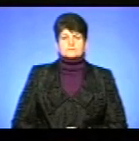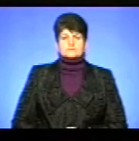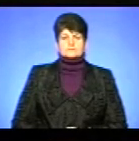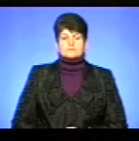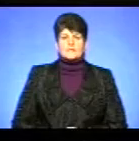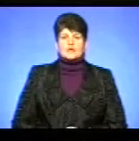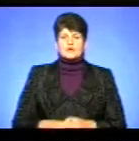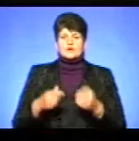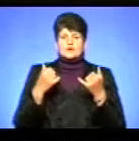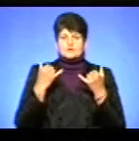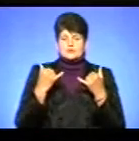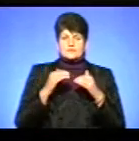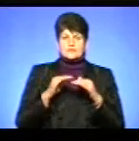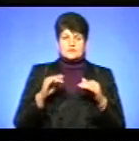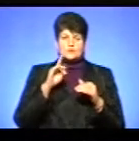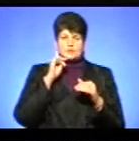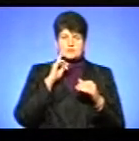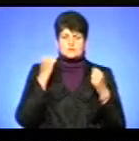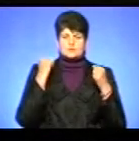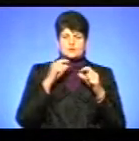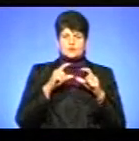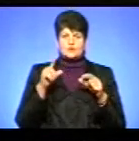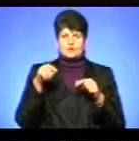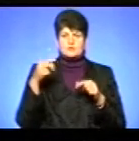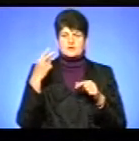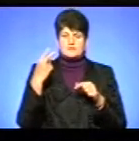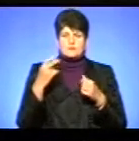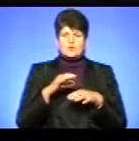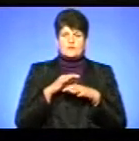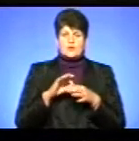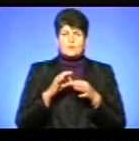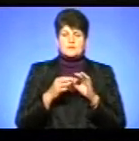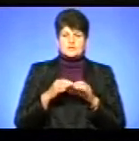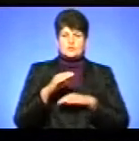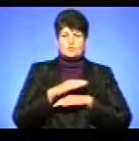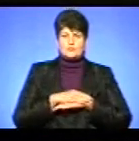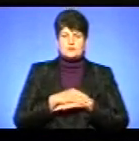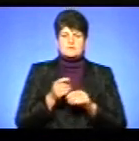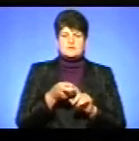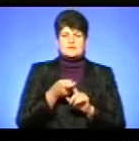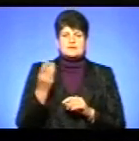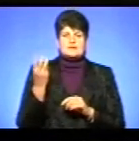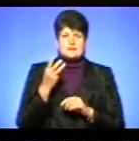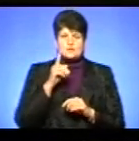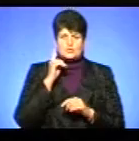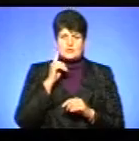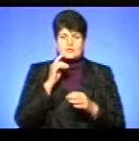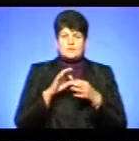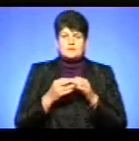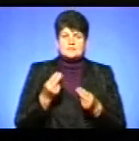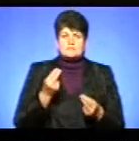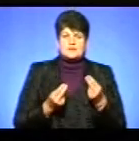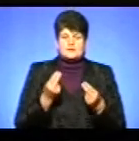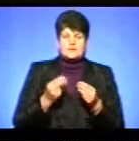Сьогодні у дитячо-юнацькій спортивній школі номер 2 у Тернополі провели олімпійський урок, який присвятили 3-м юнацьким олімпійським іграм,